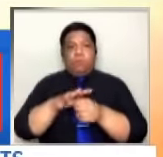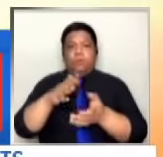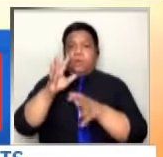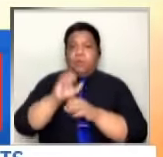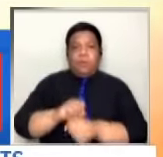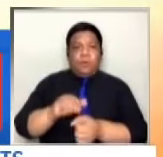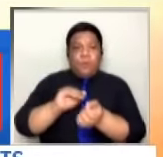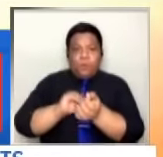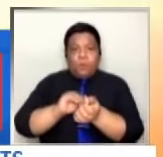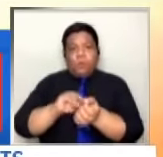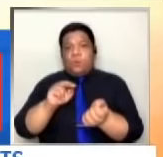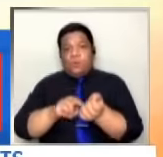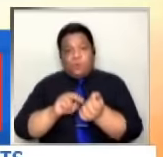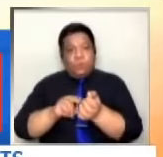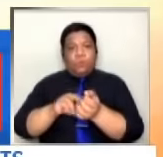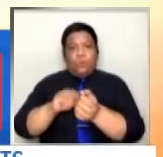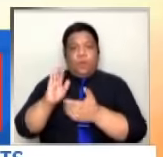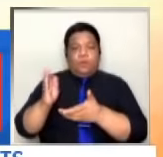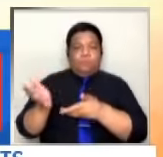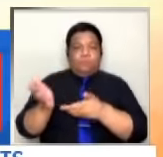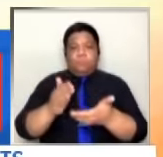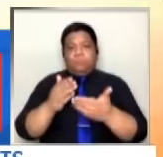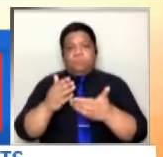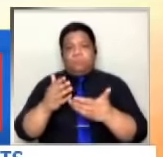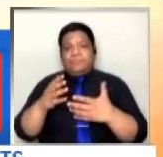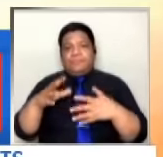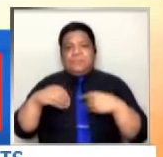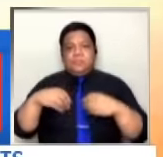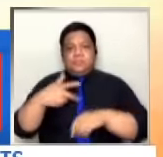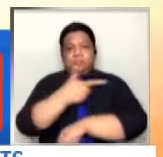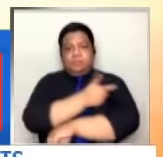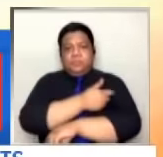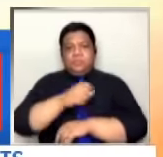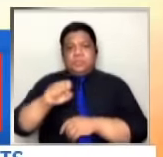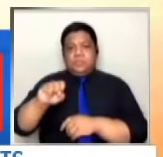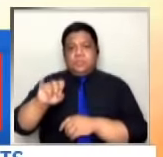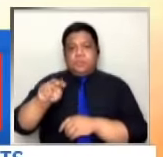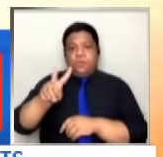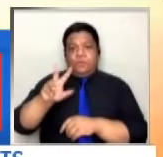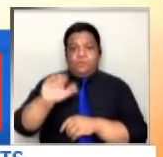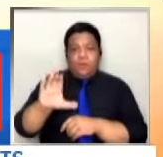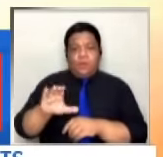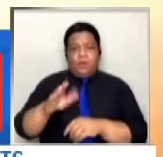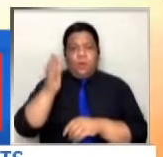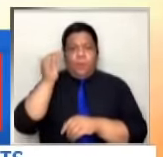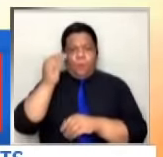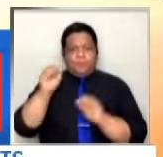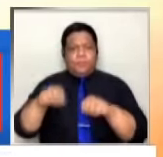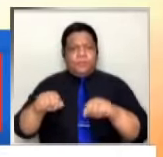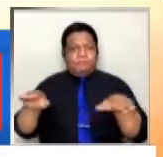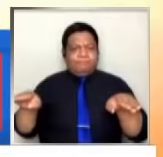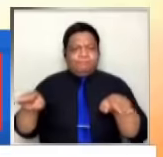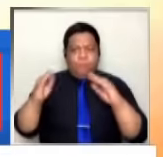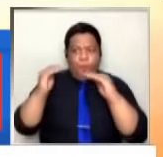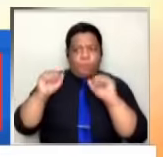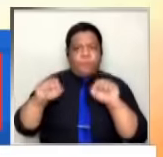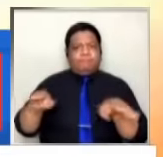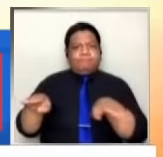yung mag-administer ng vaccine natin. Sana pagsabay natin sila, magawa natin ang paraan